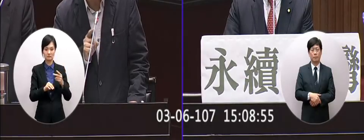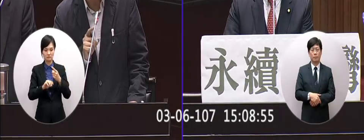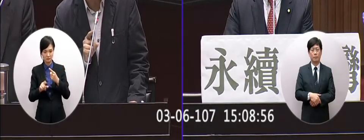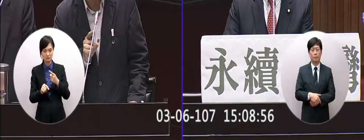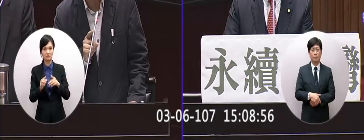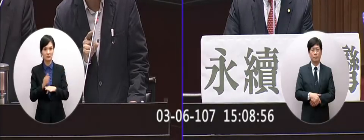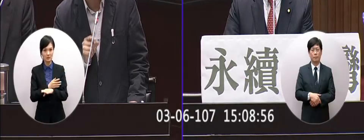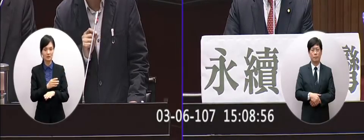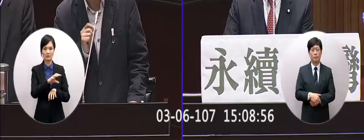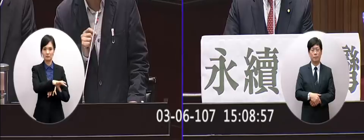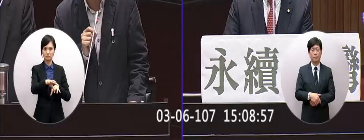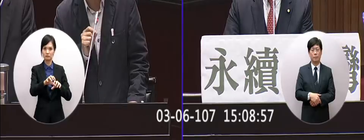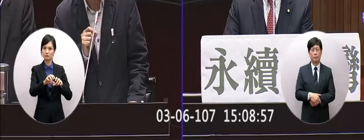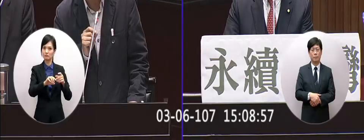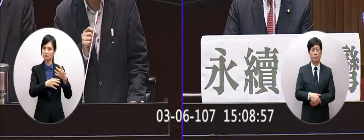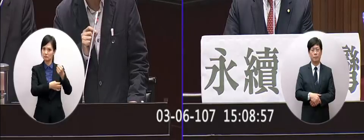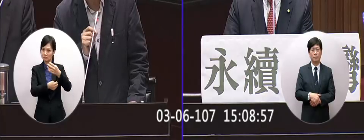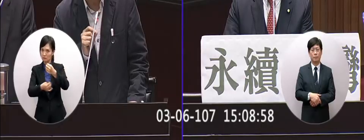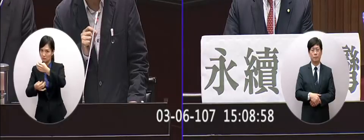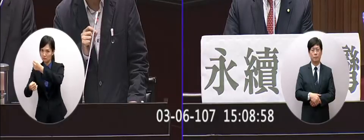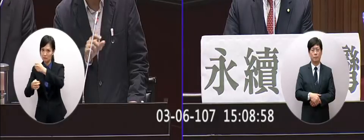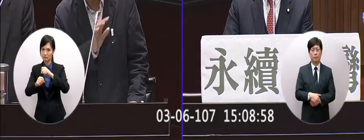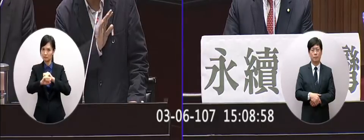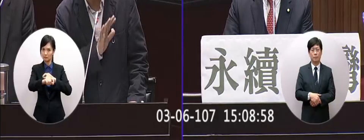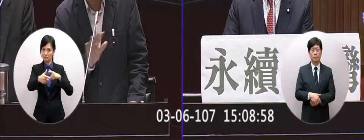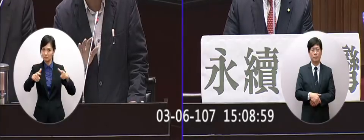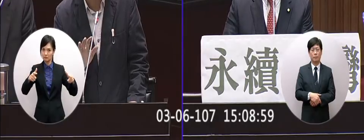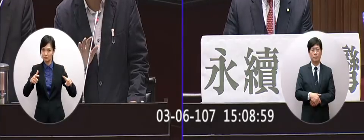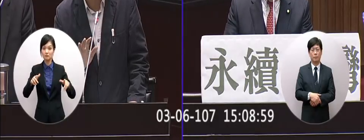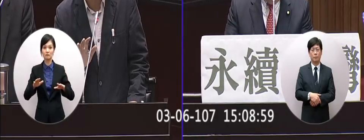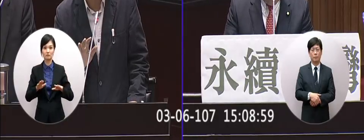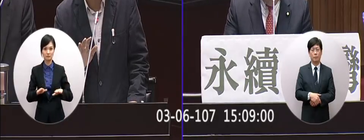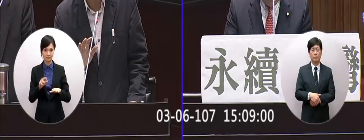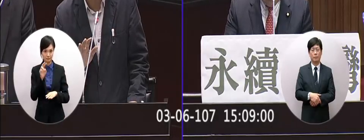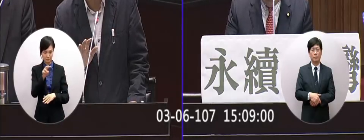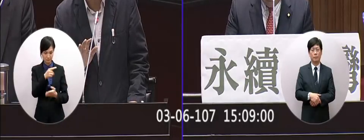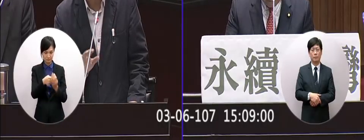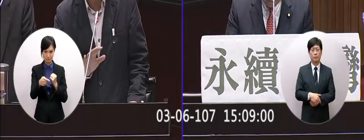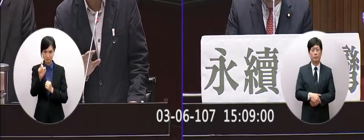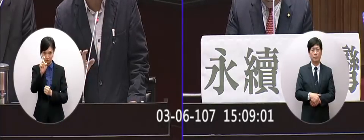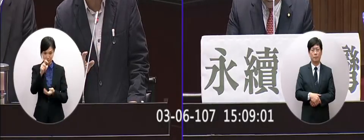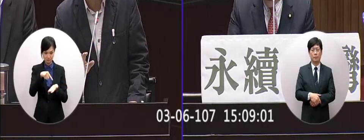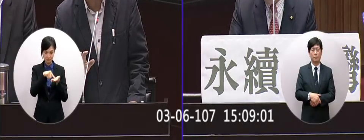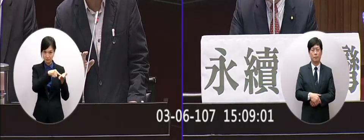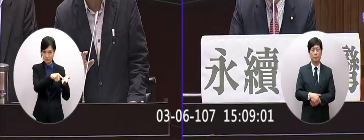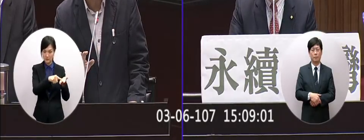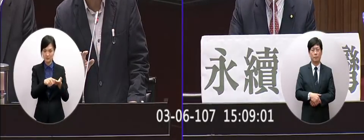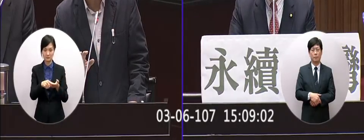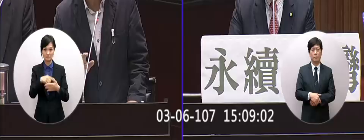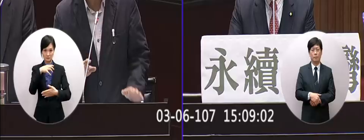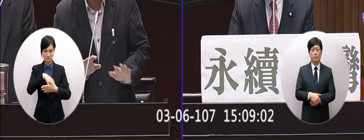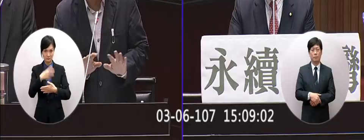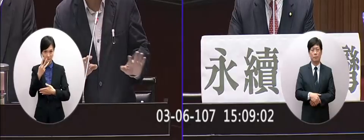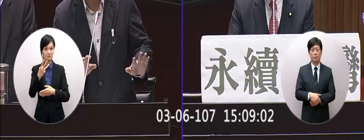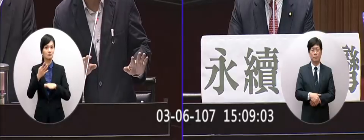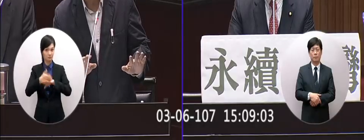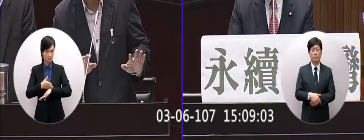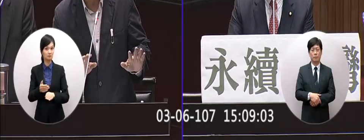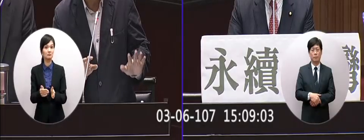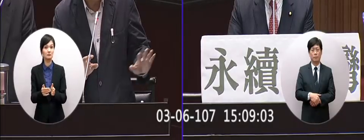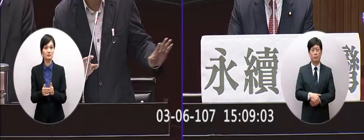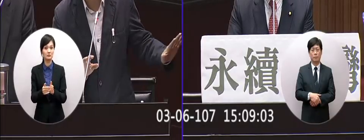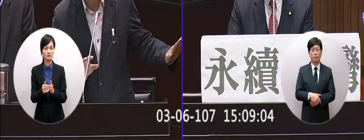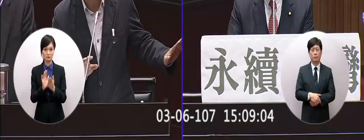个数字来看的话，现在看到虽然有十件已经提出申请，三件已经核可，在未